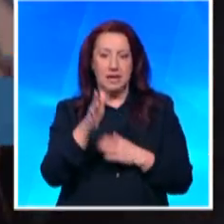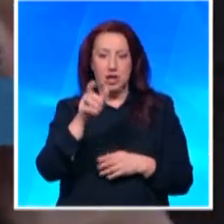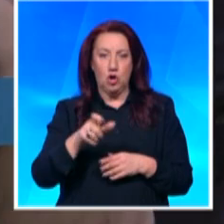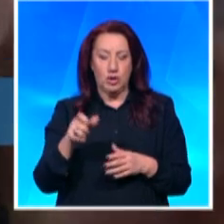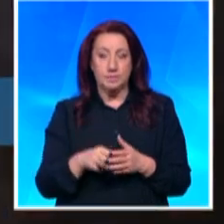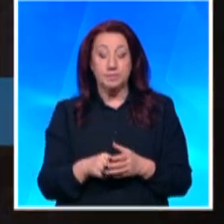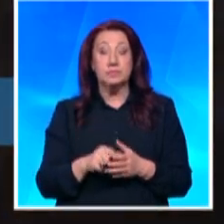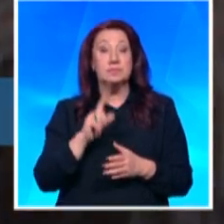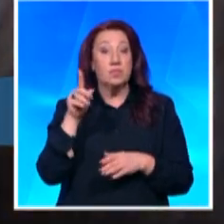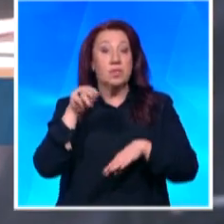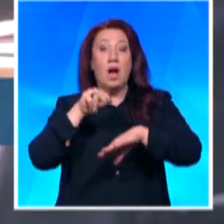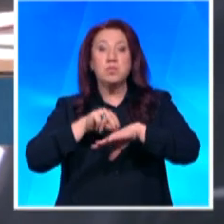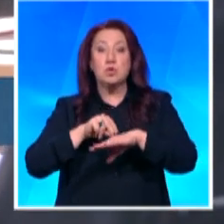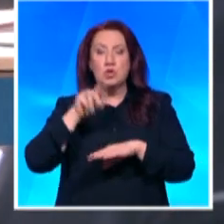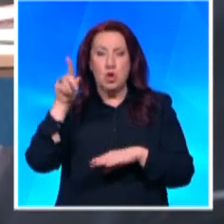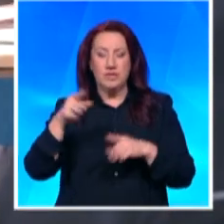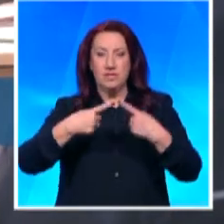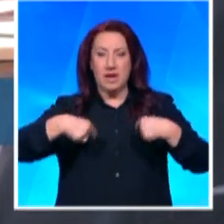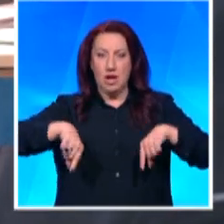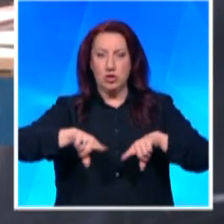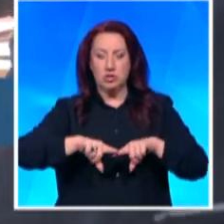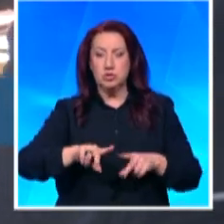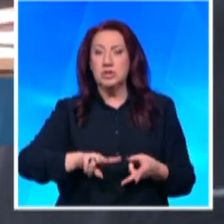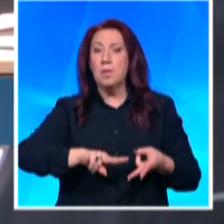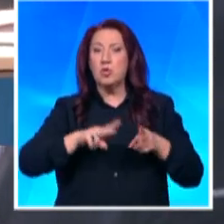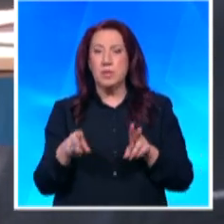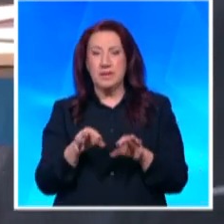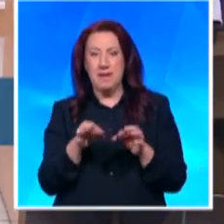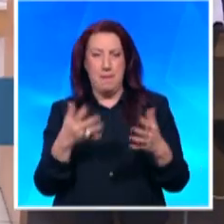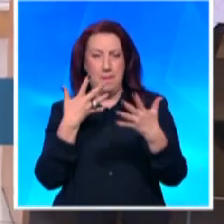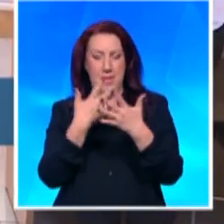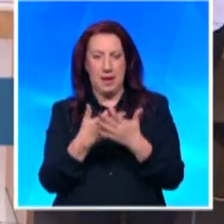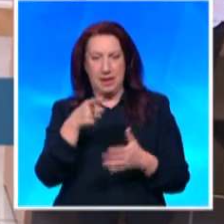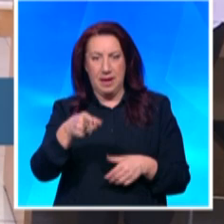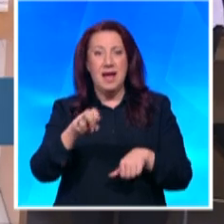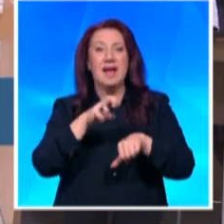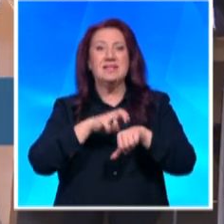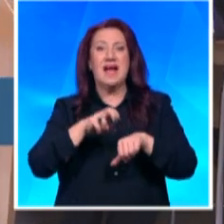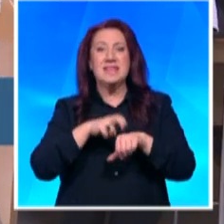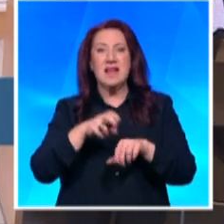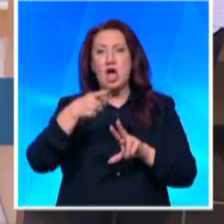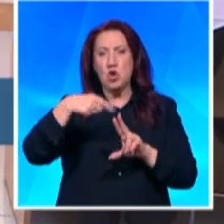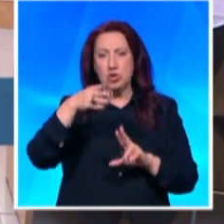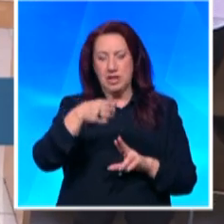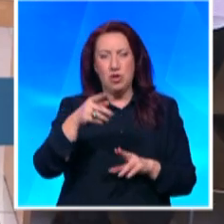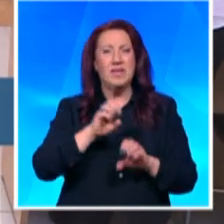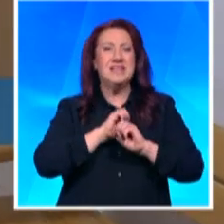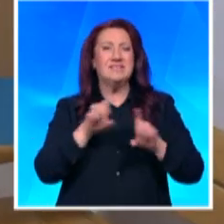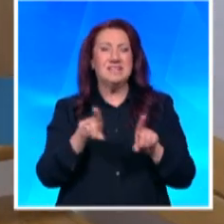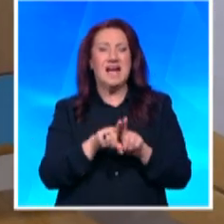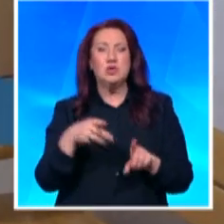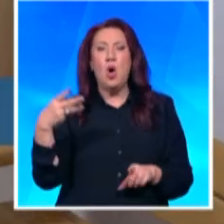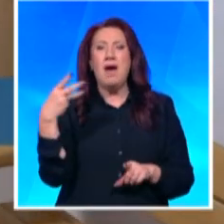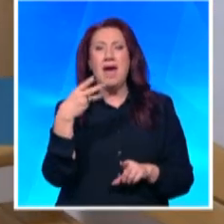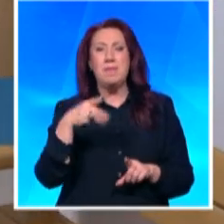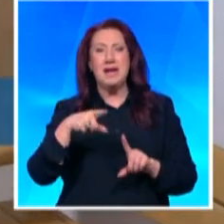Пловдив районният съд промени постоянната мярка за неотклонение на Даниел Йорданов, по-известен като Емили Тротинетката, който е